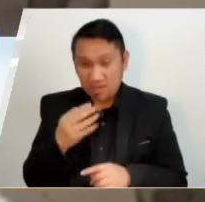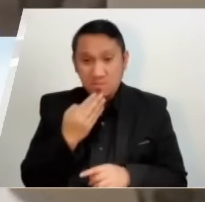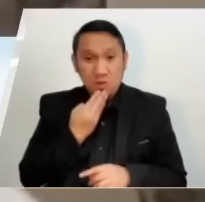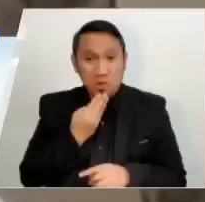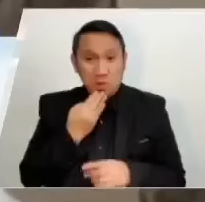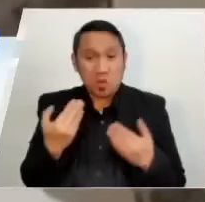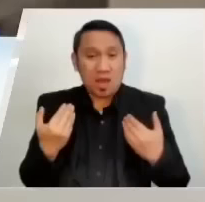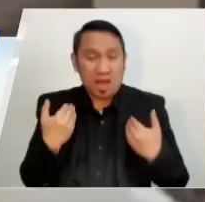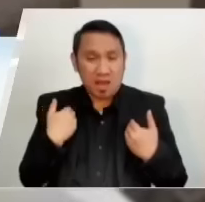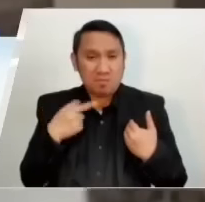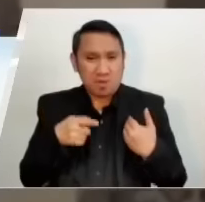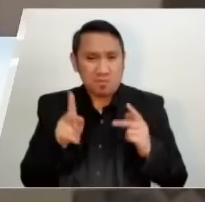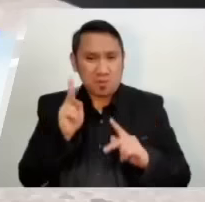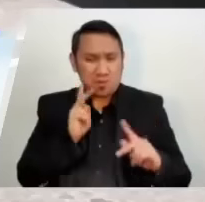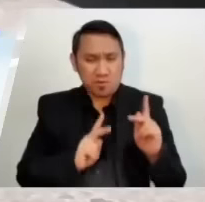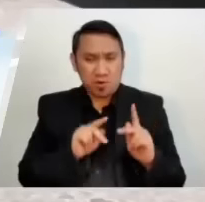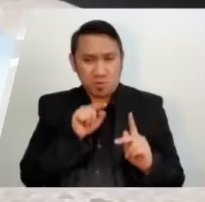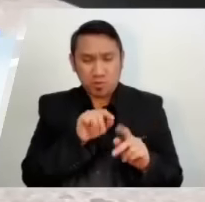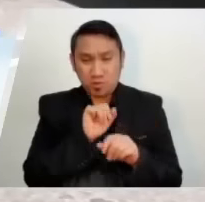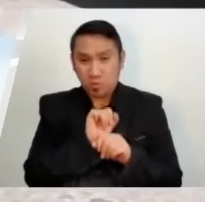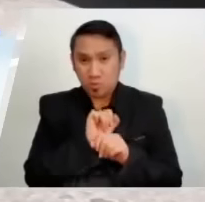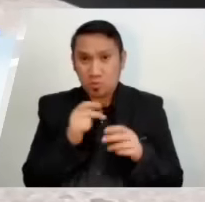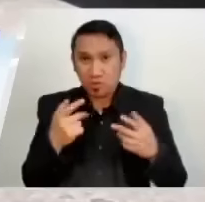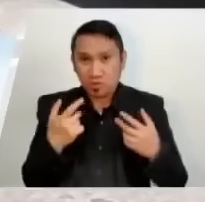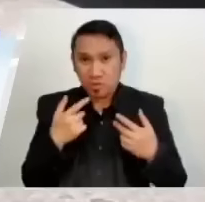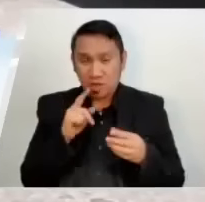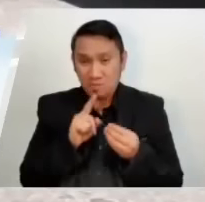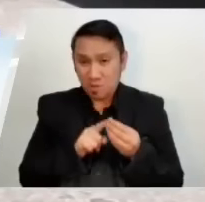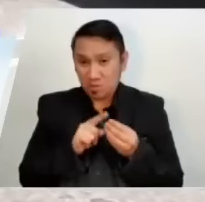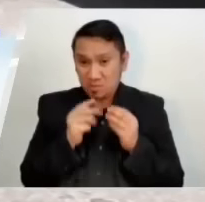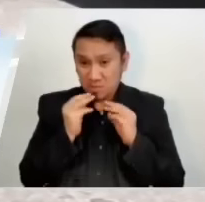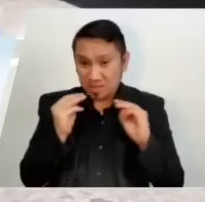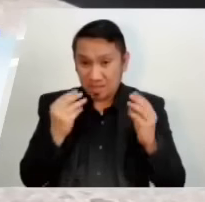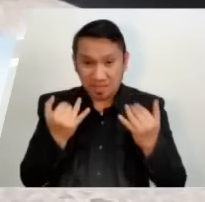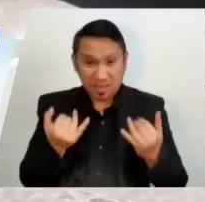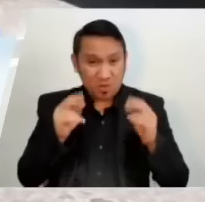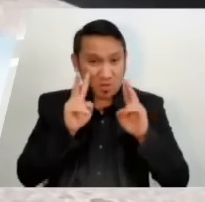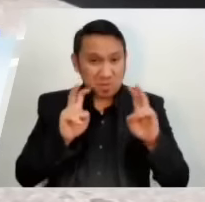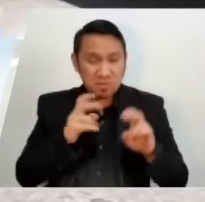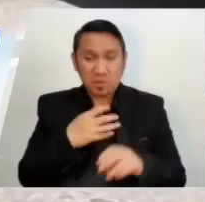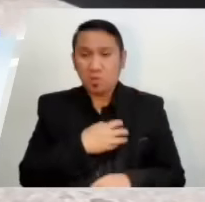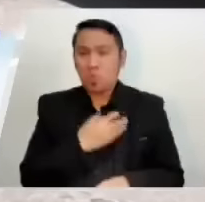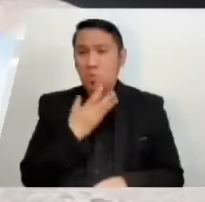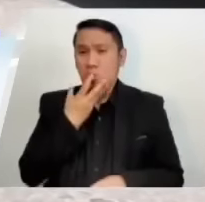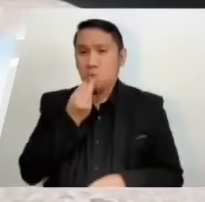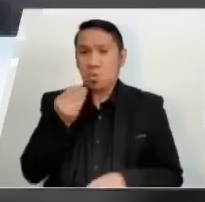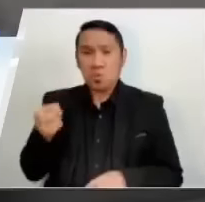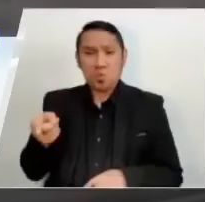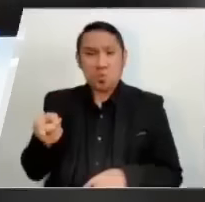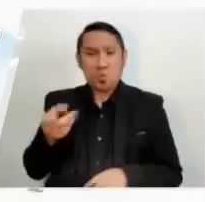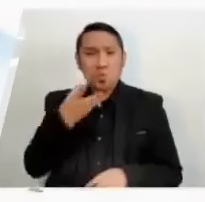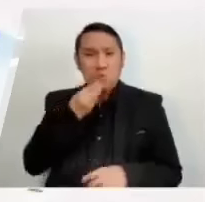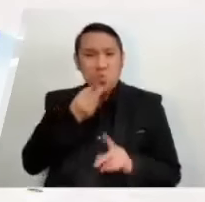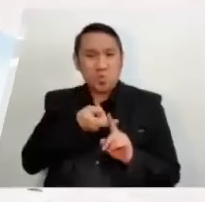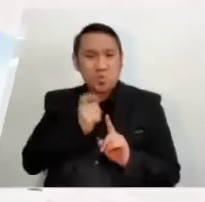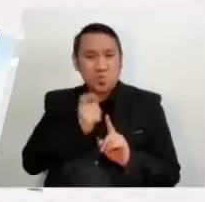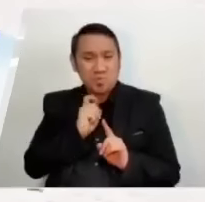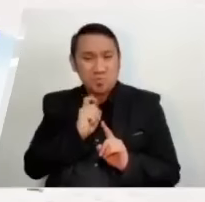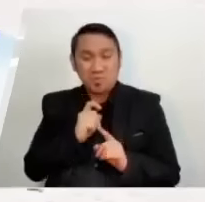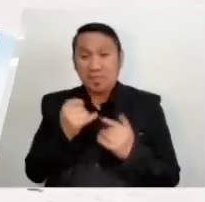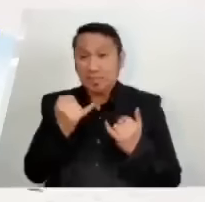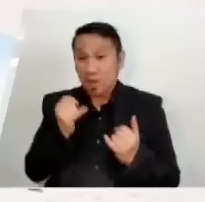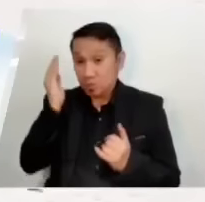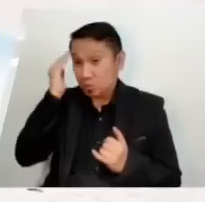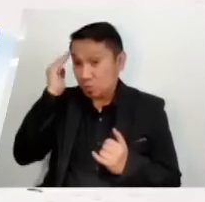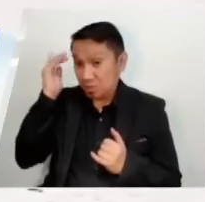ang tinutukoy sa mensahe. Nag-iimbestiga na ang pulisya kung kanino ang mga parte ng katawan. Naalam naman ng NDI kung may